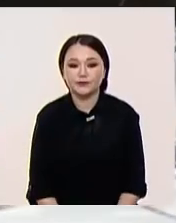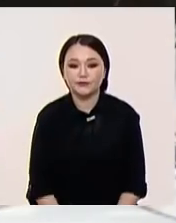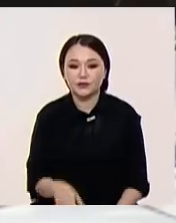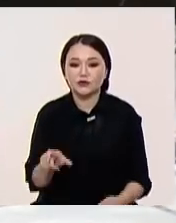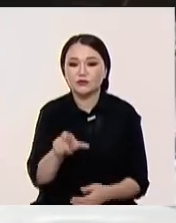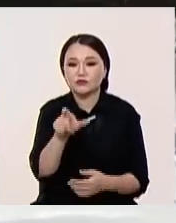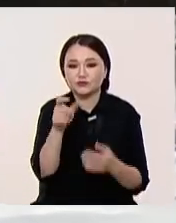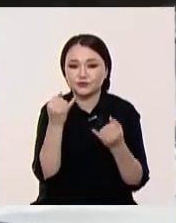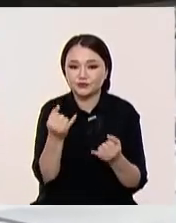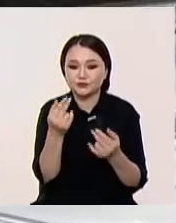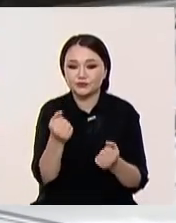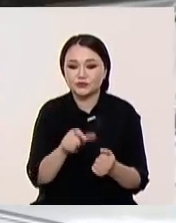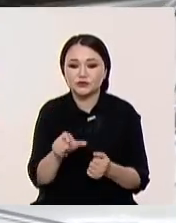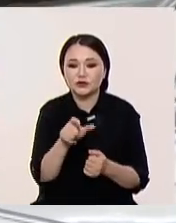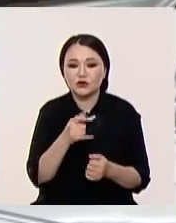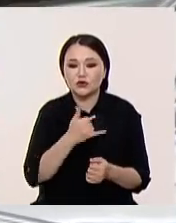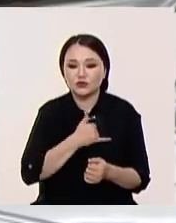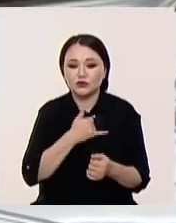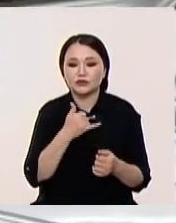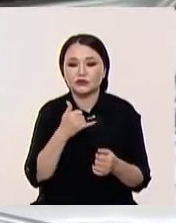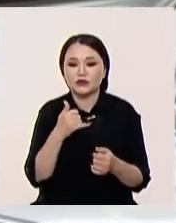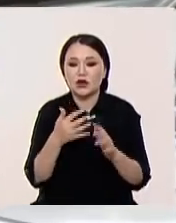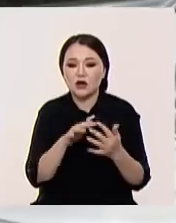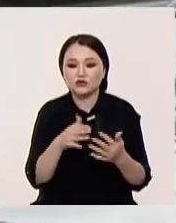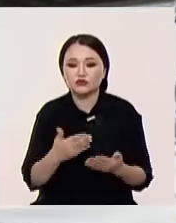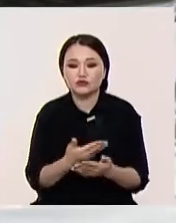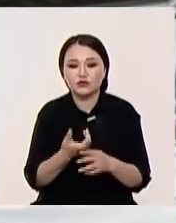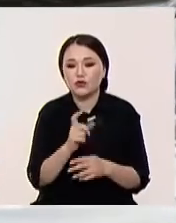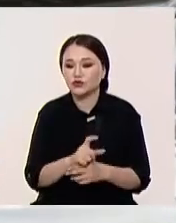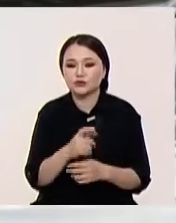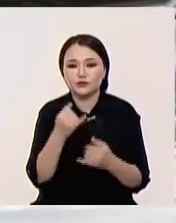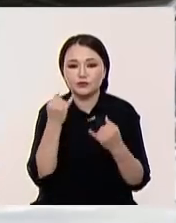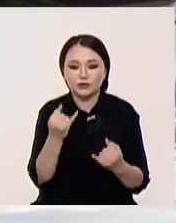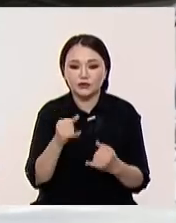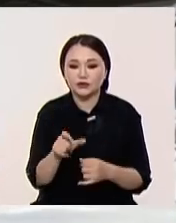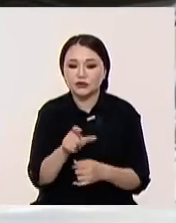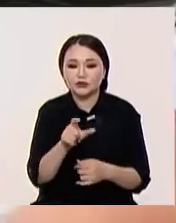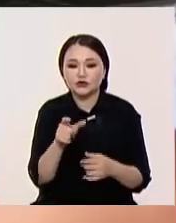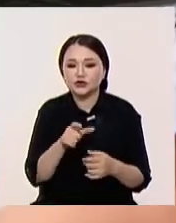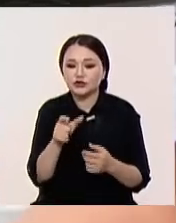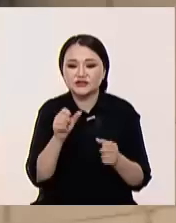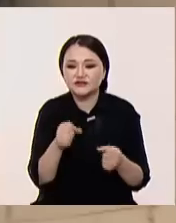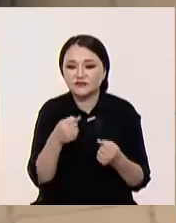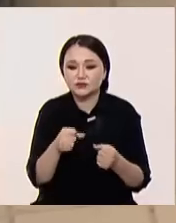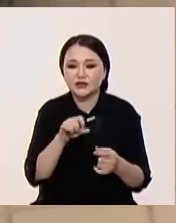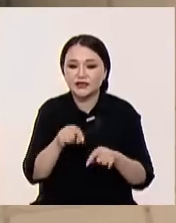Жол нашар. Қаламбайдың жолы өте нашар. Біз кімде Қаламбай ауылында тұрамыз не? Өте нашар. Сапсын. Жүріп болмайды. Яма,